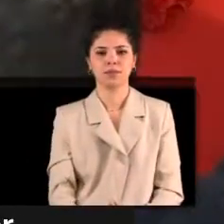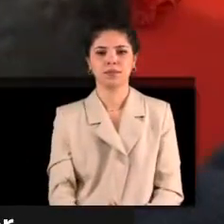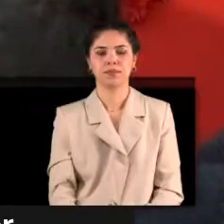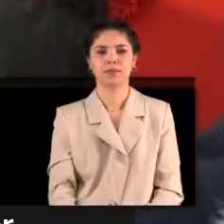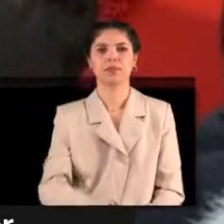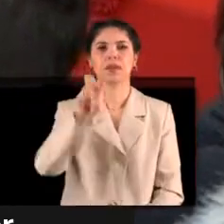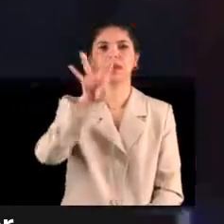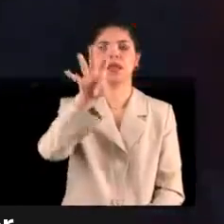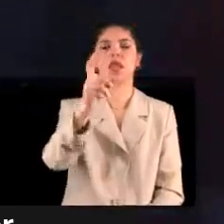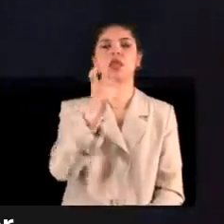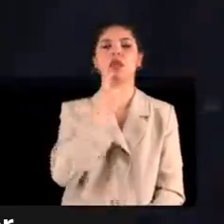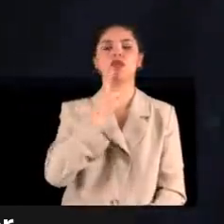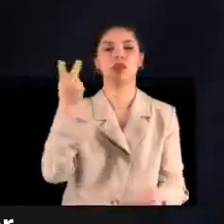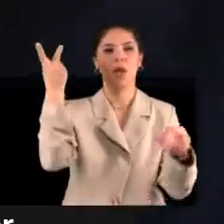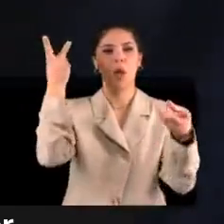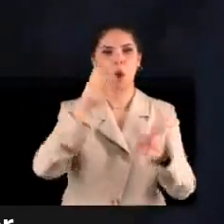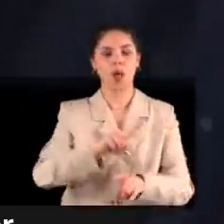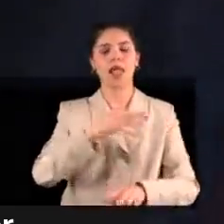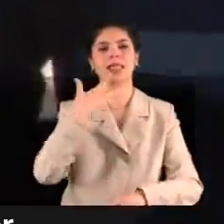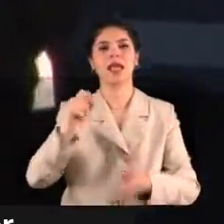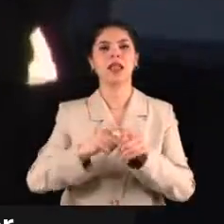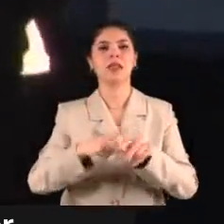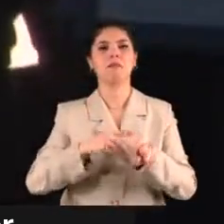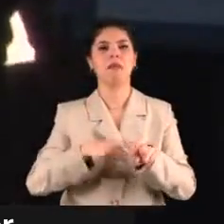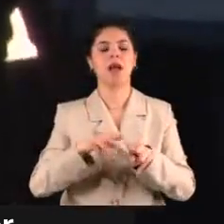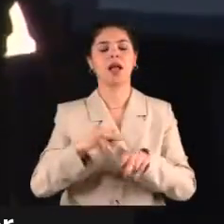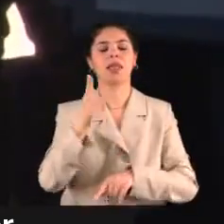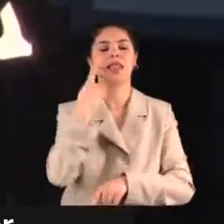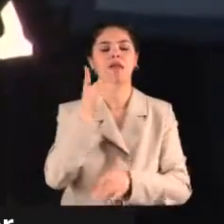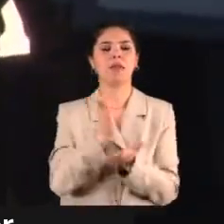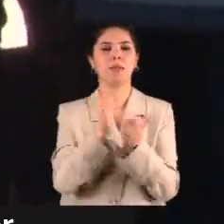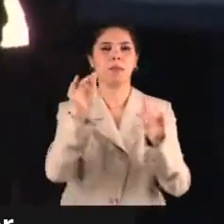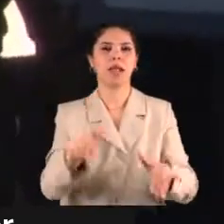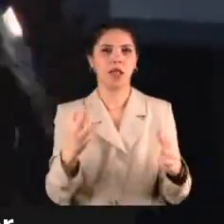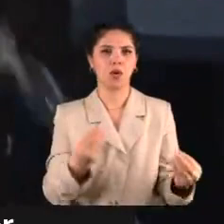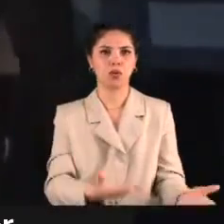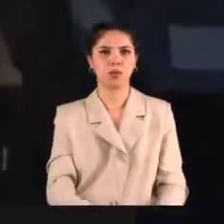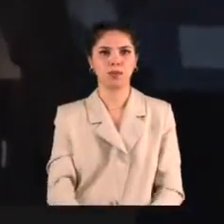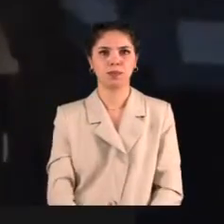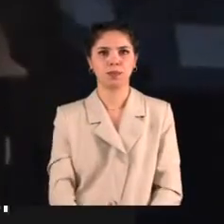84 yaşında hayatını kaybeden Deniz Baykal, devlet mezarlığına defnedildi.